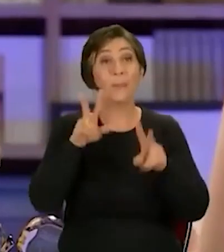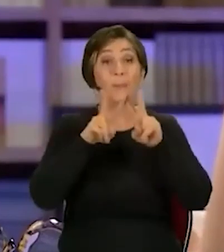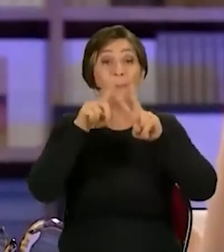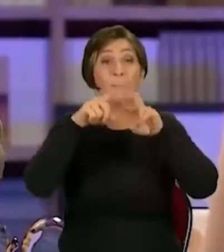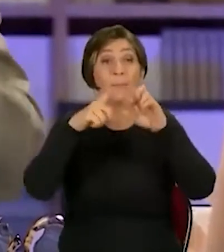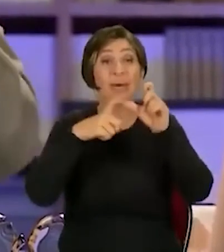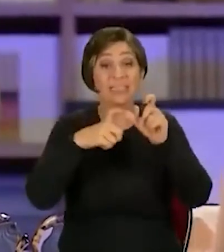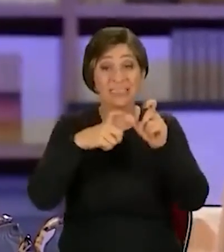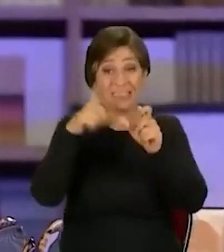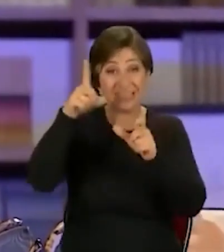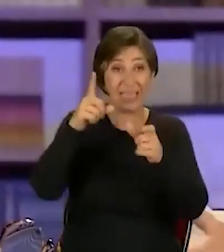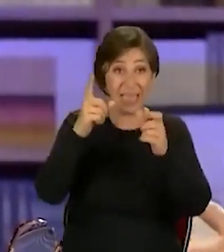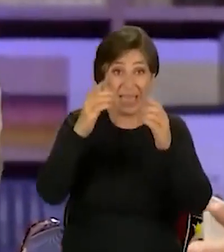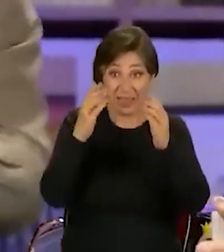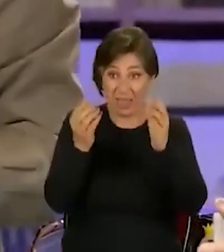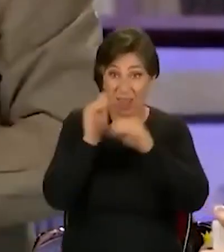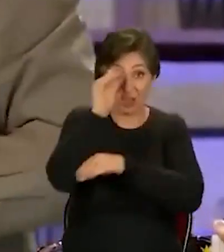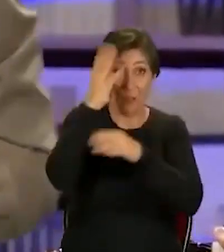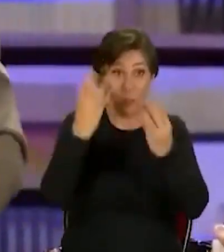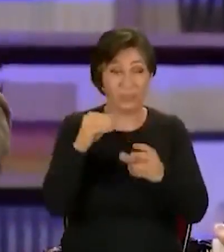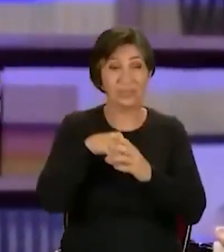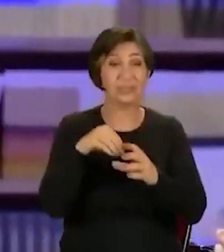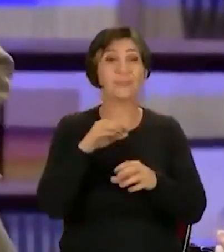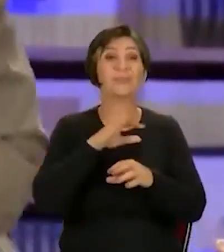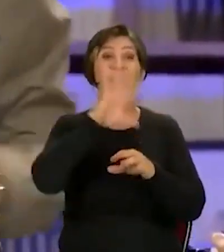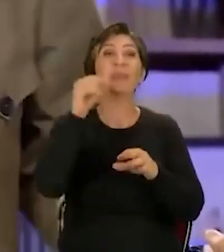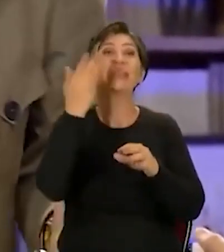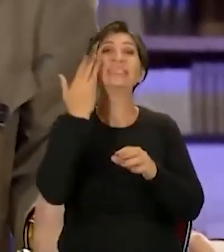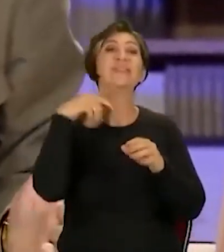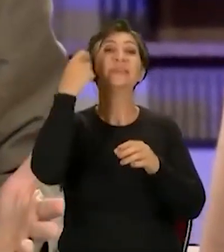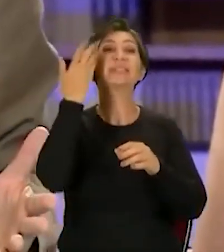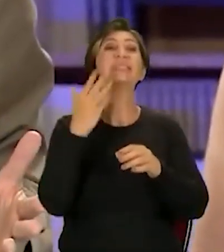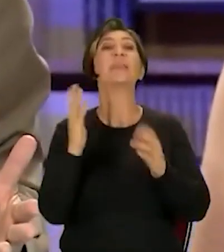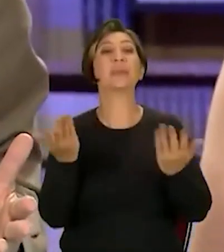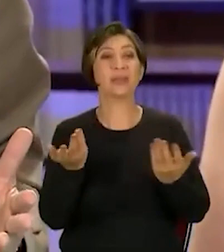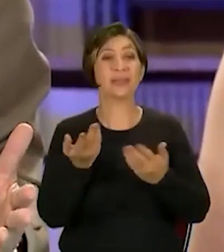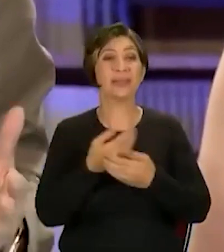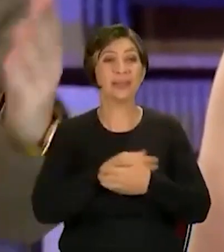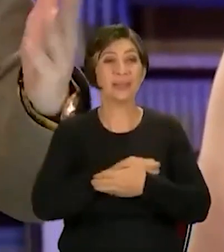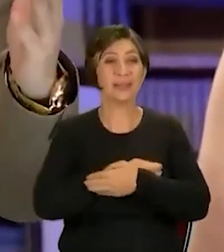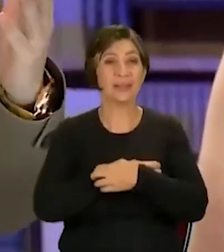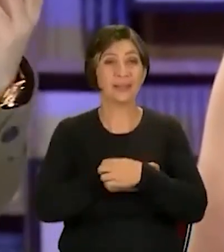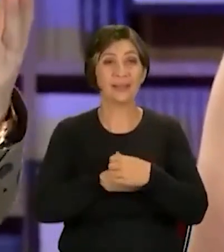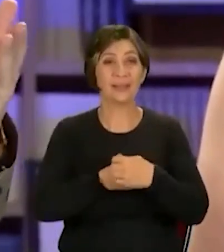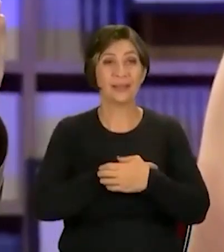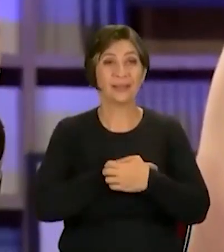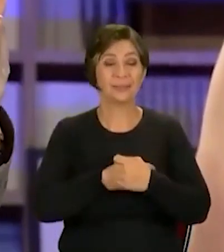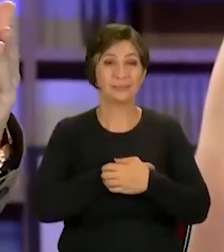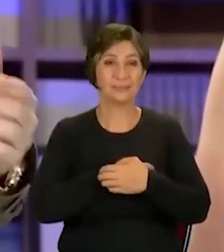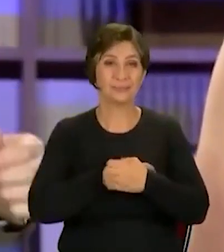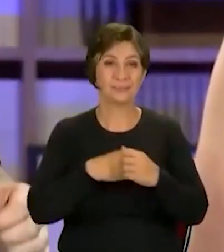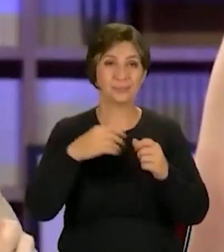Mars'ta koloni kurmak için, ya hepimiz Interstellar filmini seyretmedik mi? Mars'ta biyolojik bir